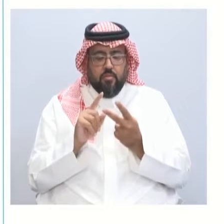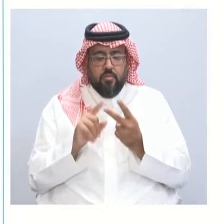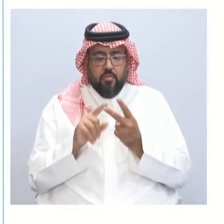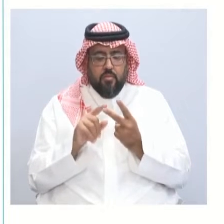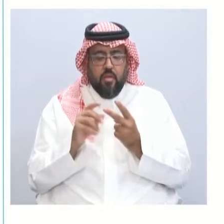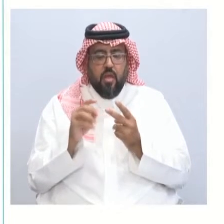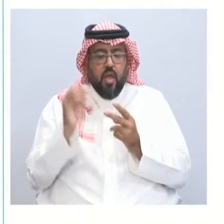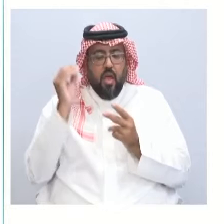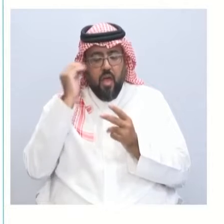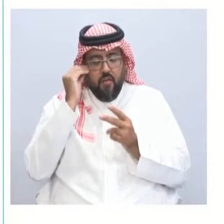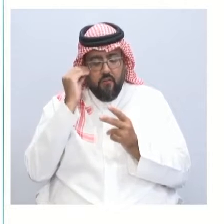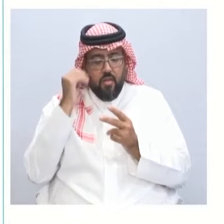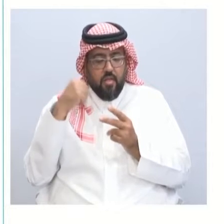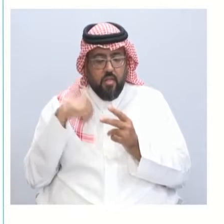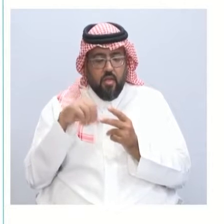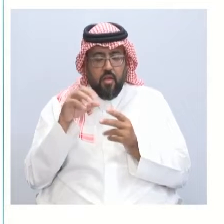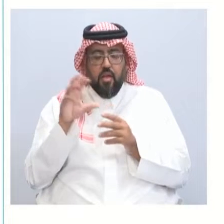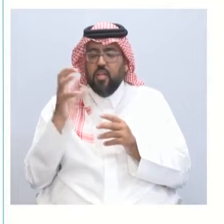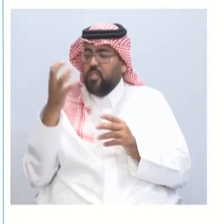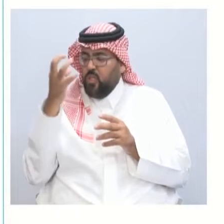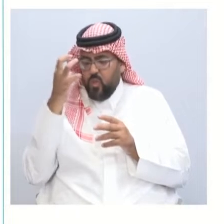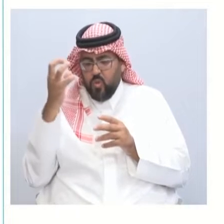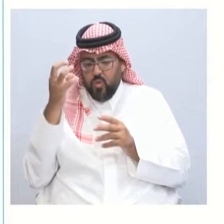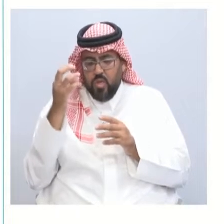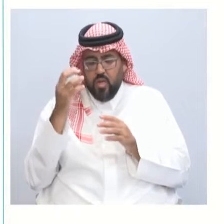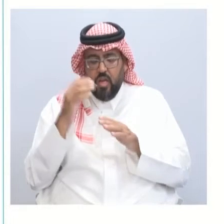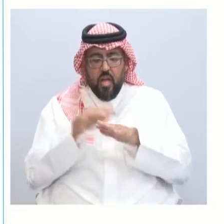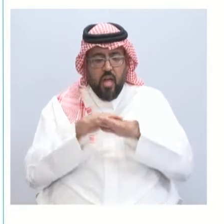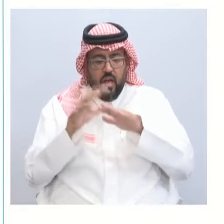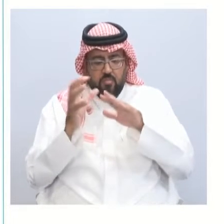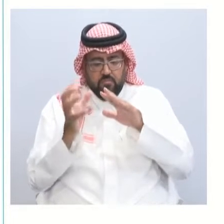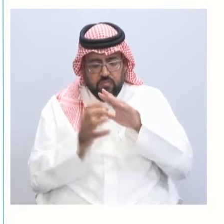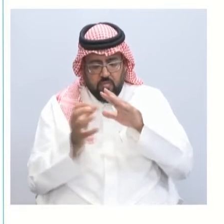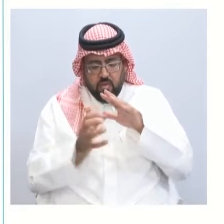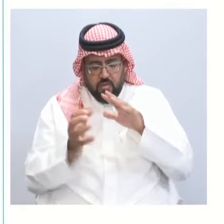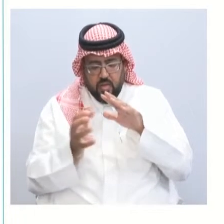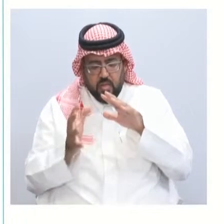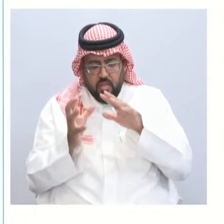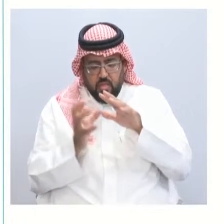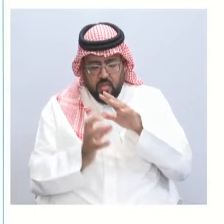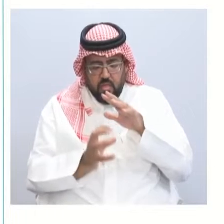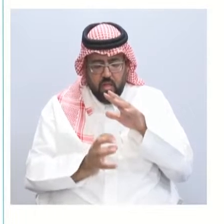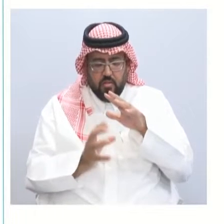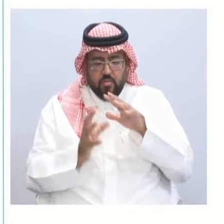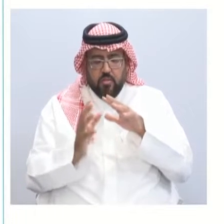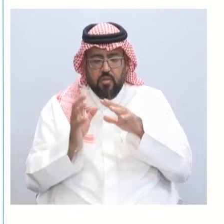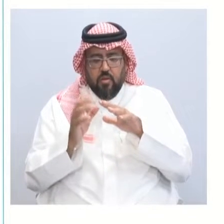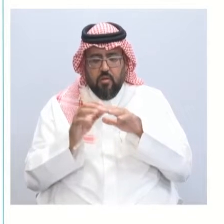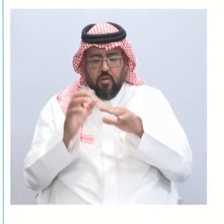ان يعرف الطالب الصخور الرسوبيه ان يعرف